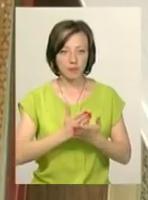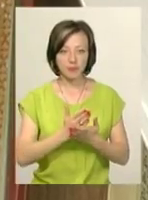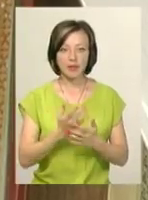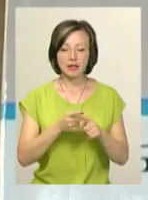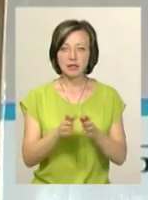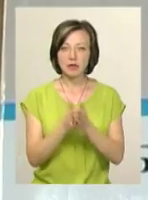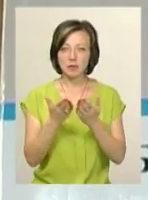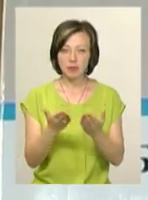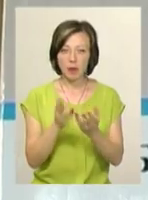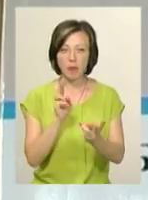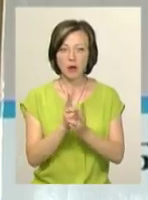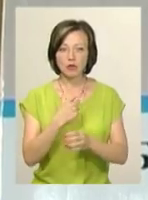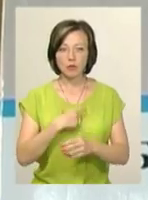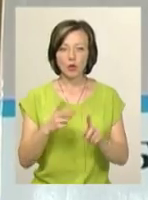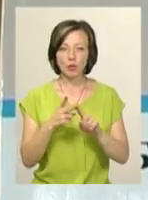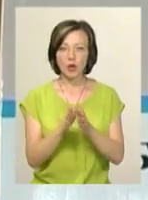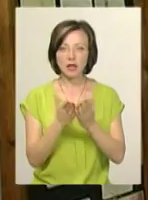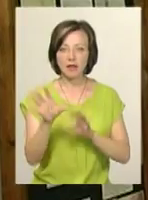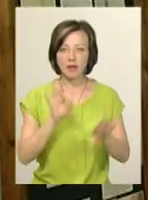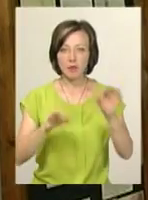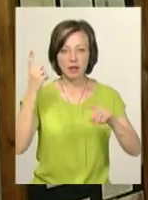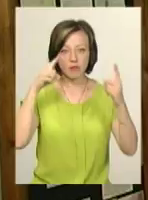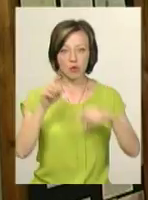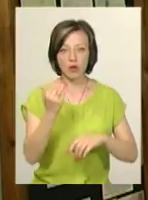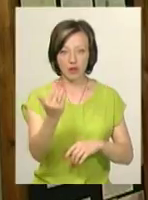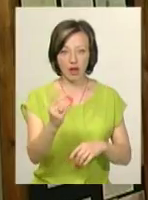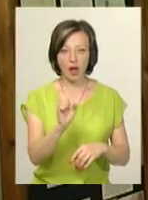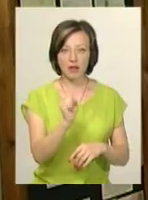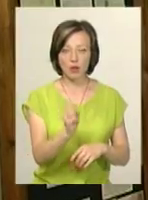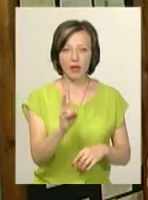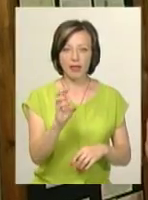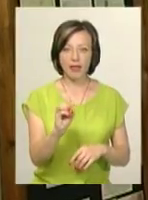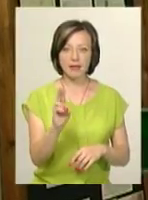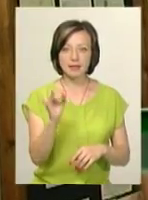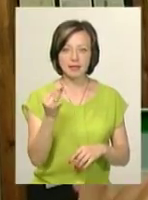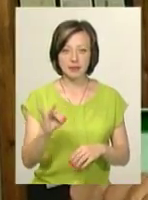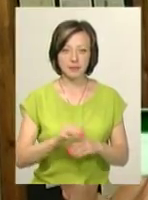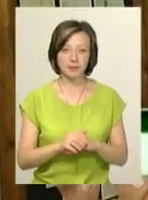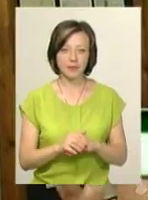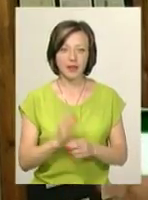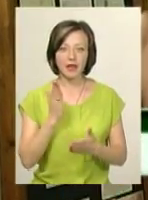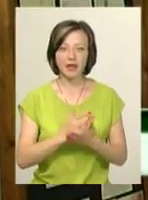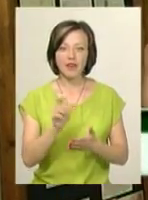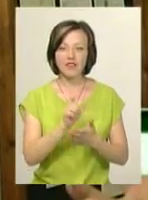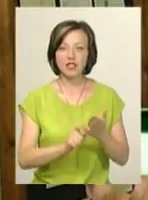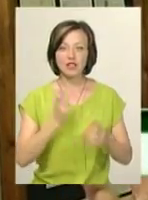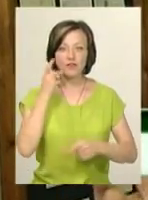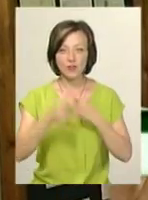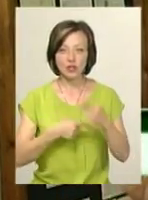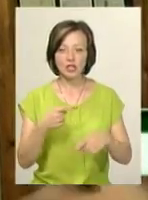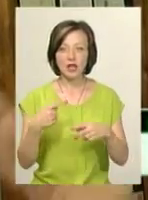видання «Побачення собою» – це друга книга вибраних творів Анатолія Ненцінського. Є вірші вічні, наче